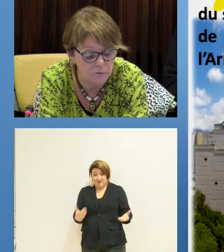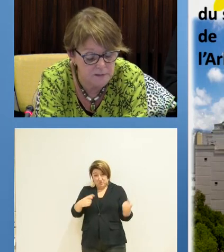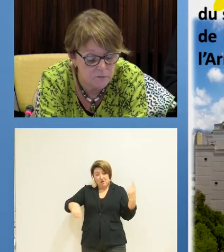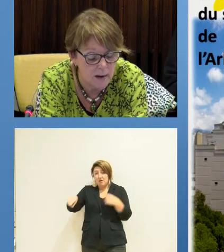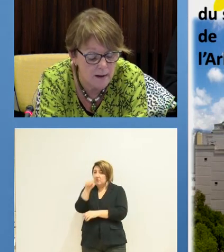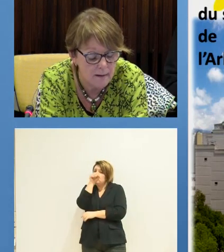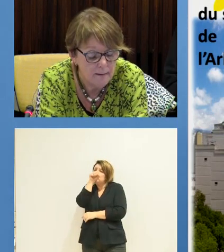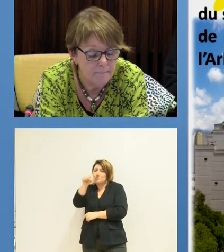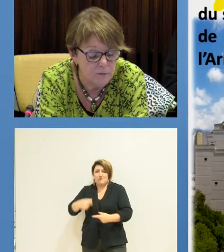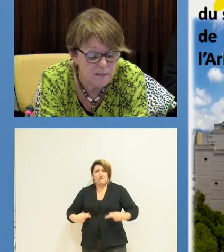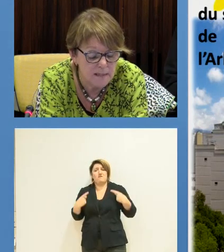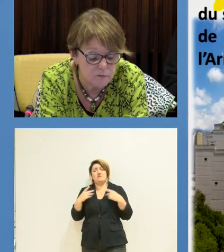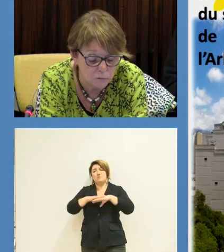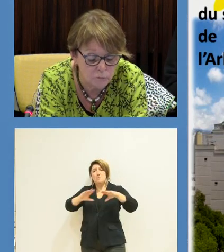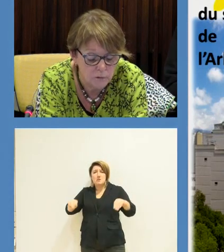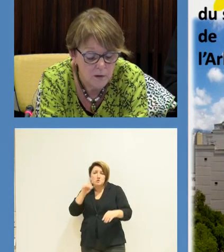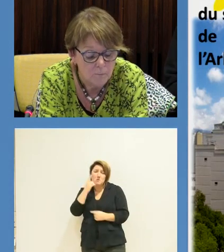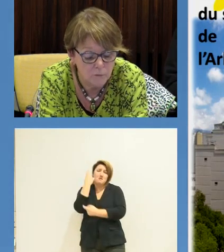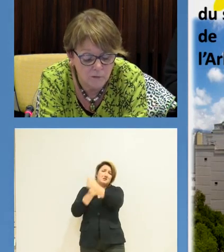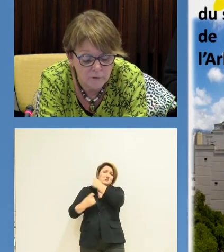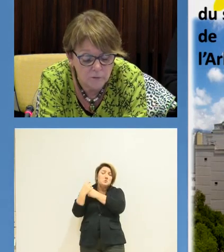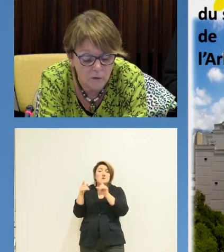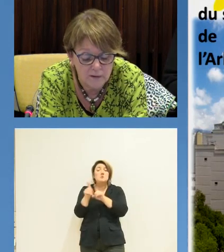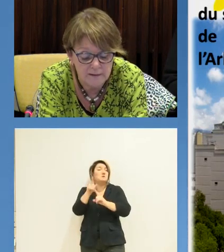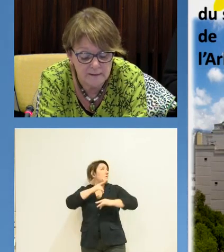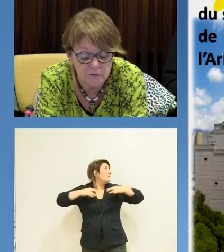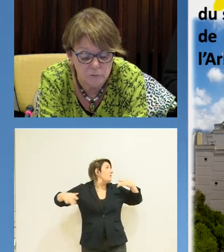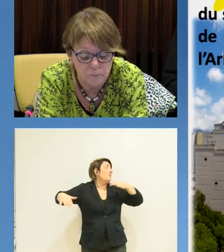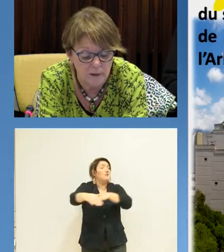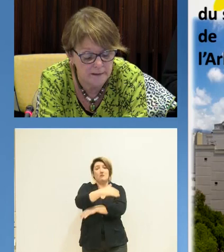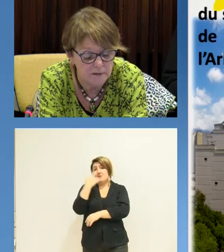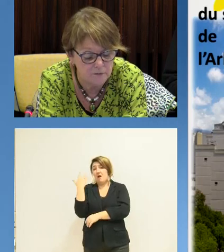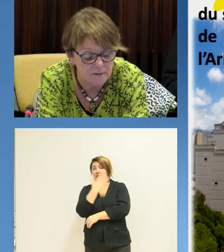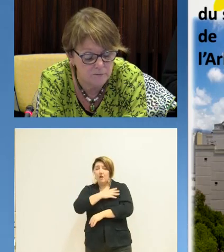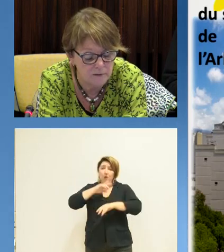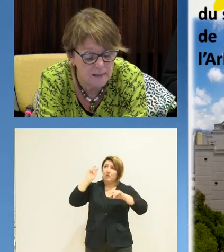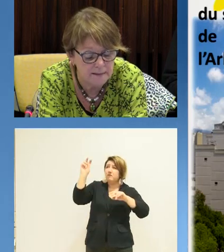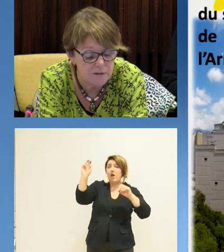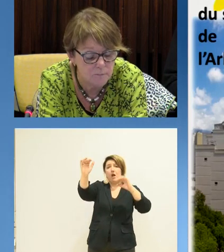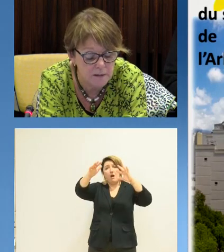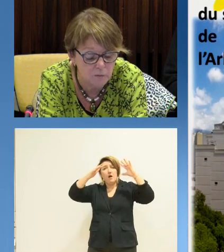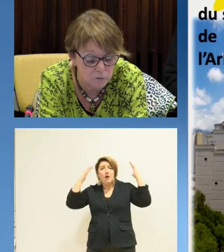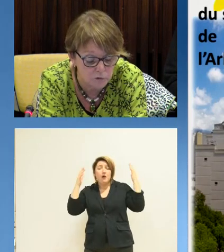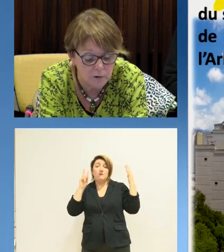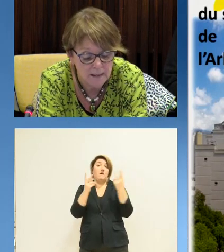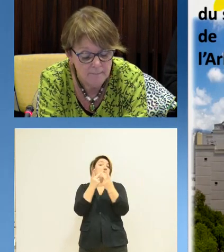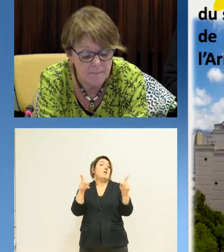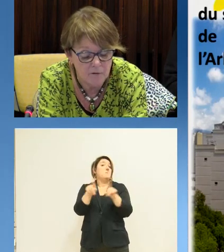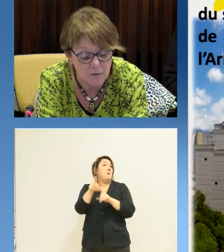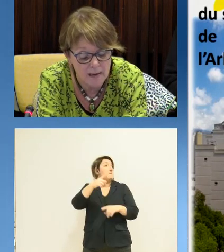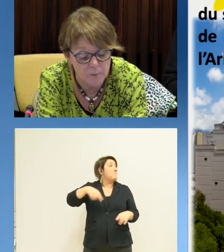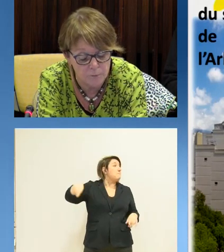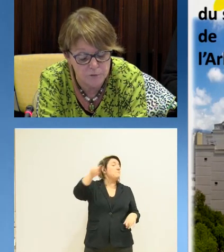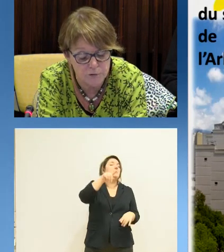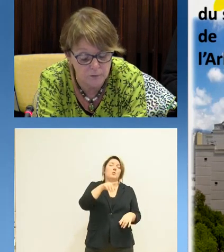pour son histoire mais aussi et surtout pour l'environnement qui est un atout pour un avenir dans une ville qui subit comme d'autres mais